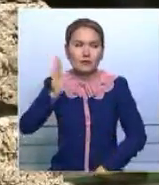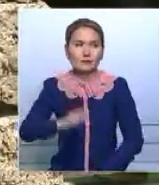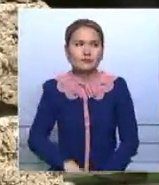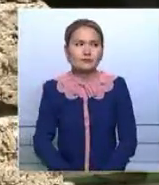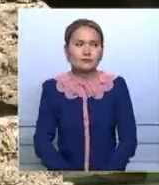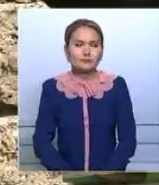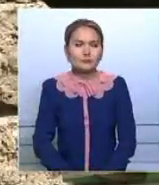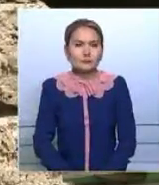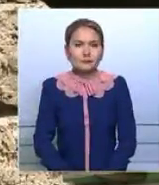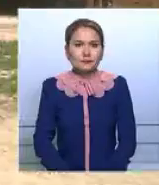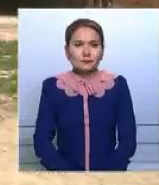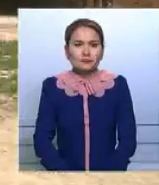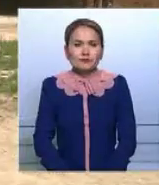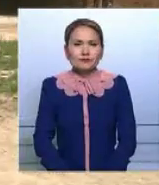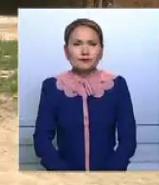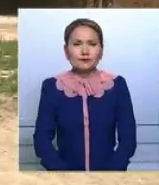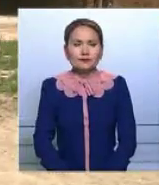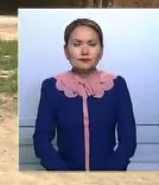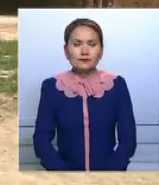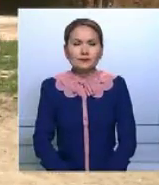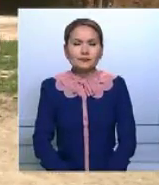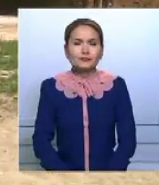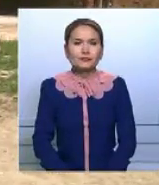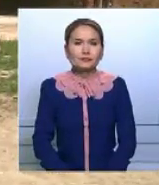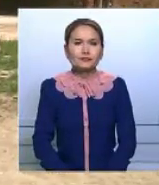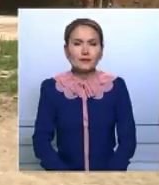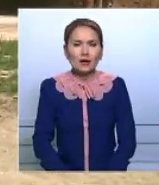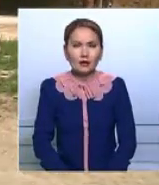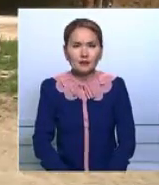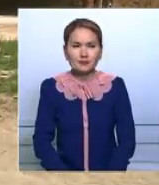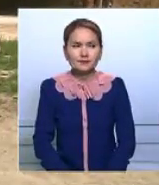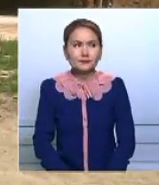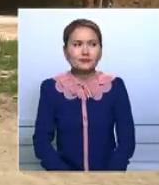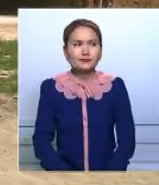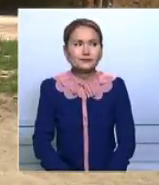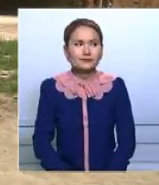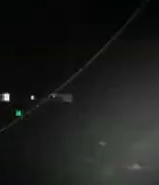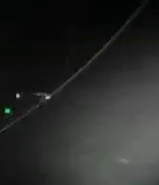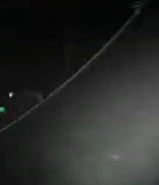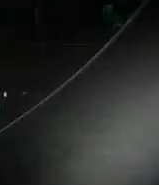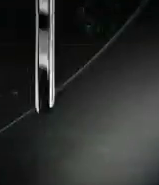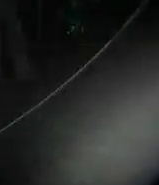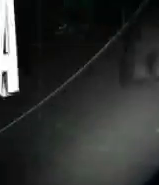Әзілхан Уахитов, Атырау облысы Құрманғазы ауданынан 24 кезет.